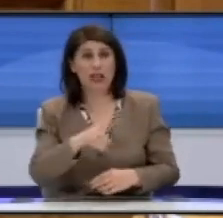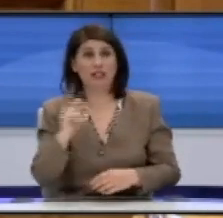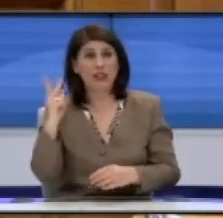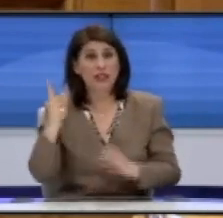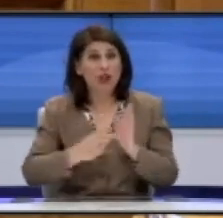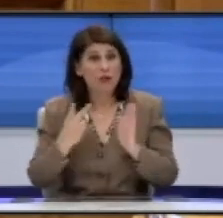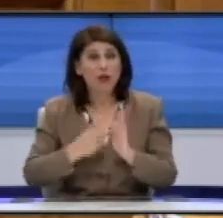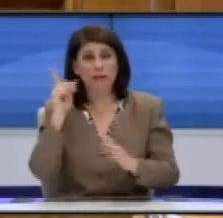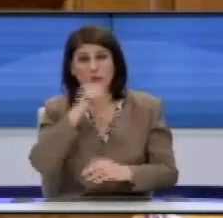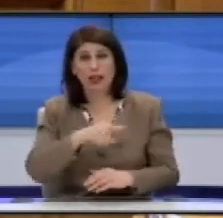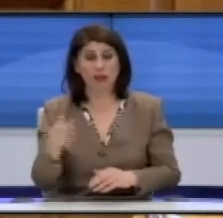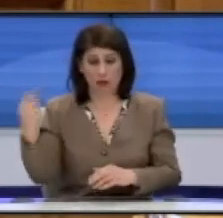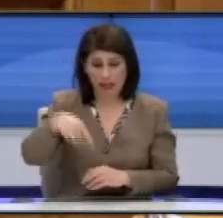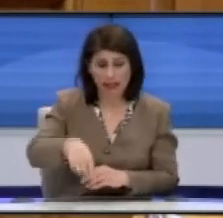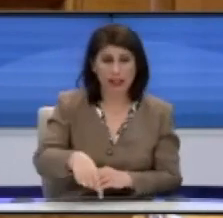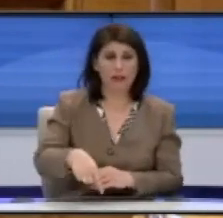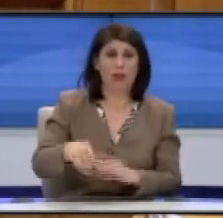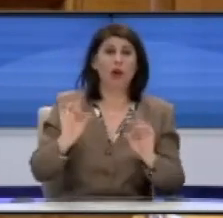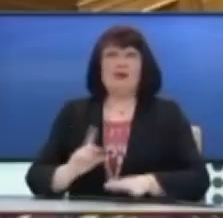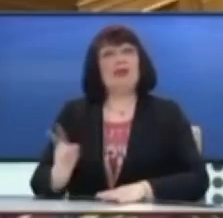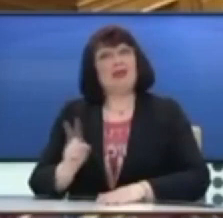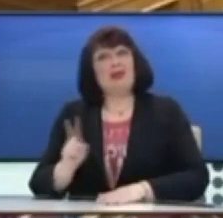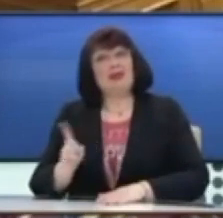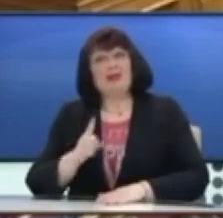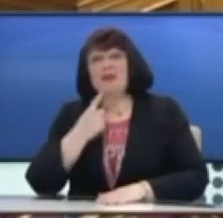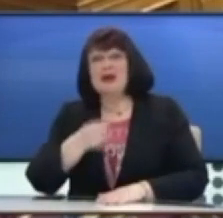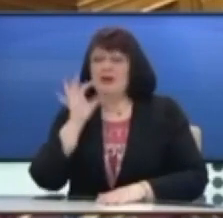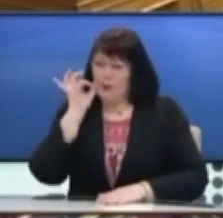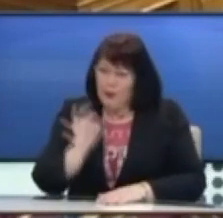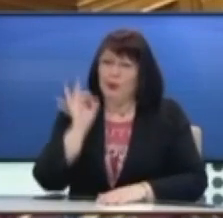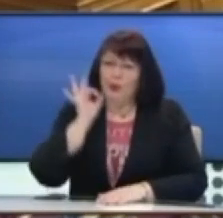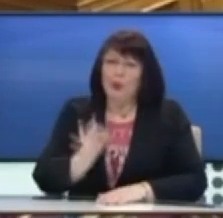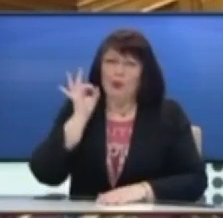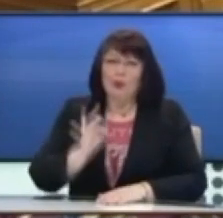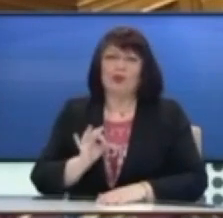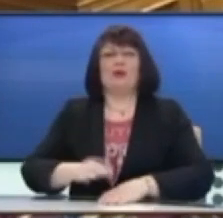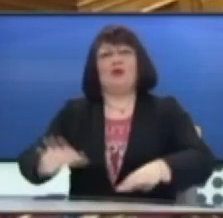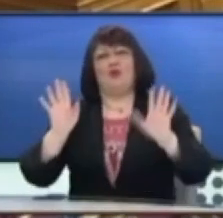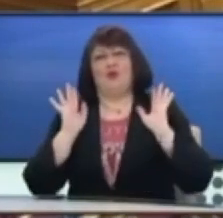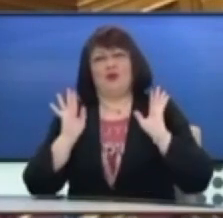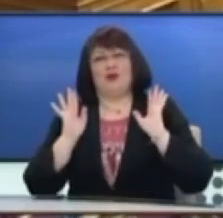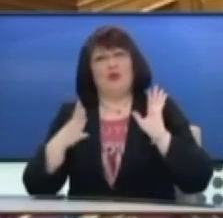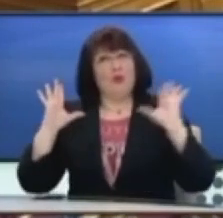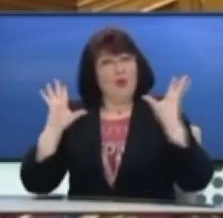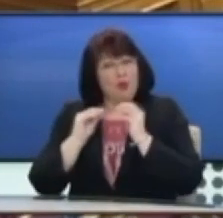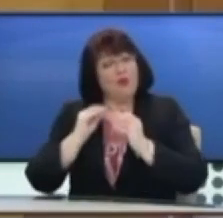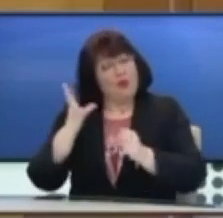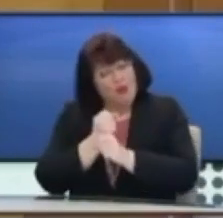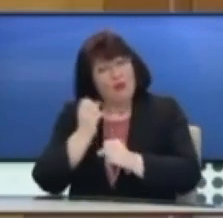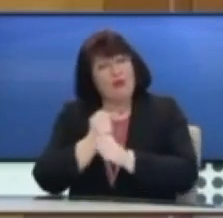τους, δεν είναι συμβατός με την άσκηση των αρμοδιοτήτων αυτών υποδαιμόνευση ή